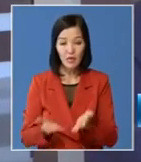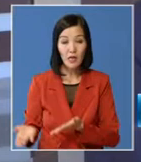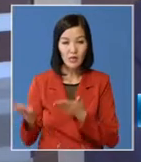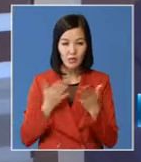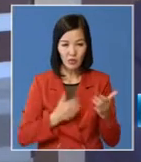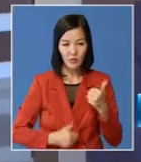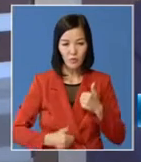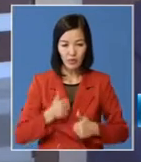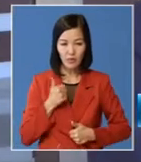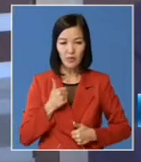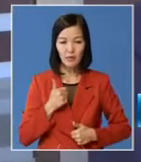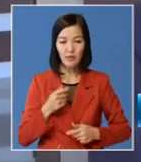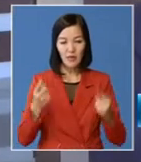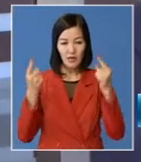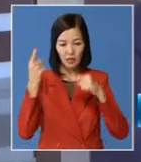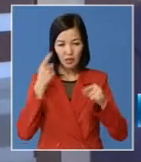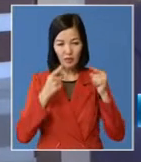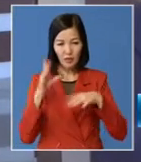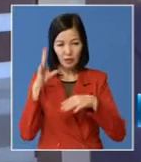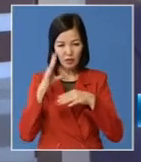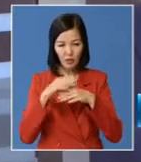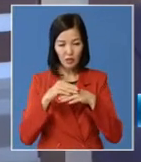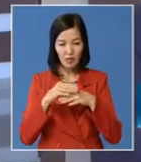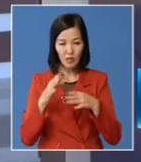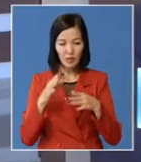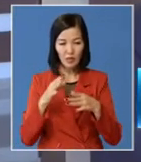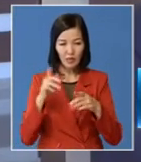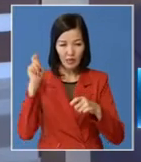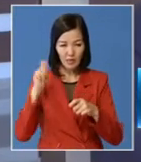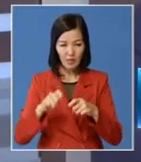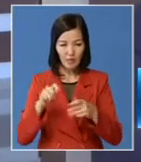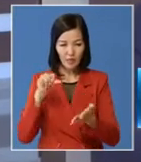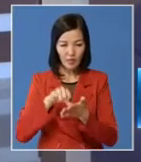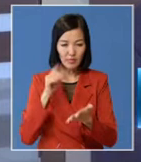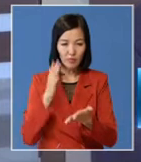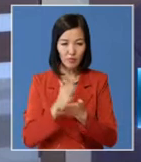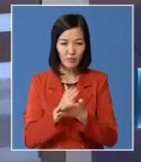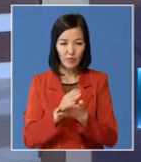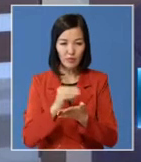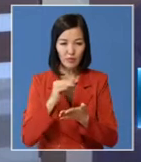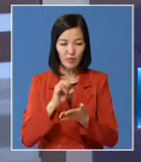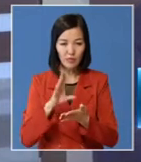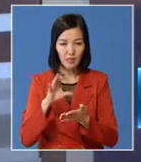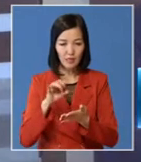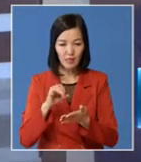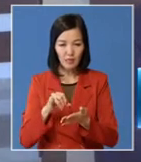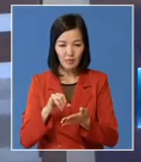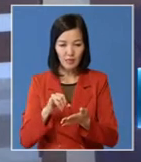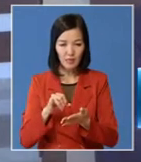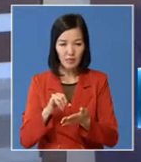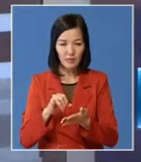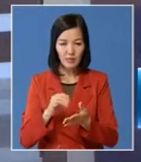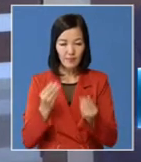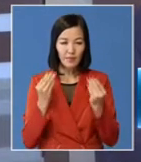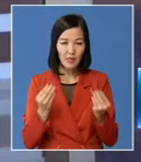мақтанамын. Осының шығармашылық бүгін үлкен тойына жиналып отырмыз. Жан сері де